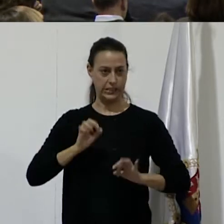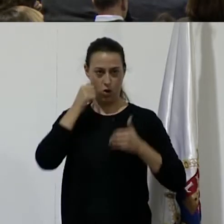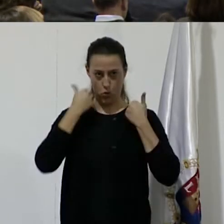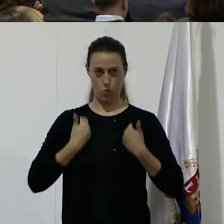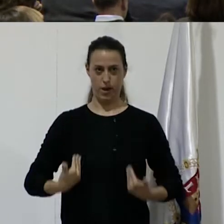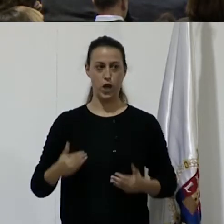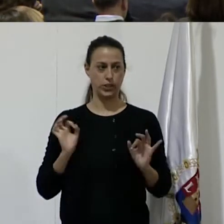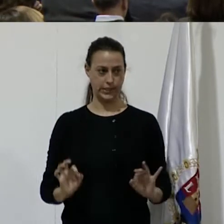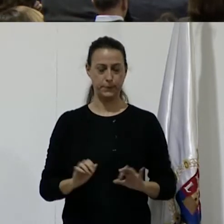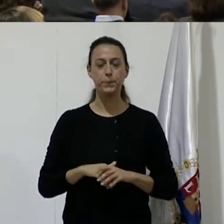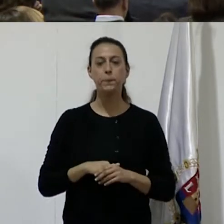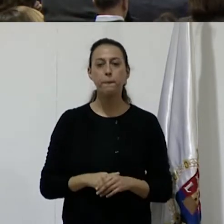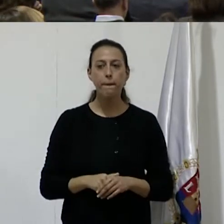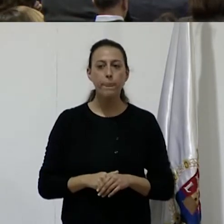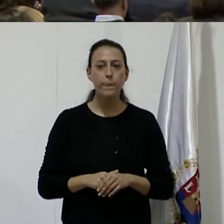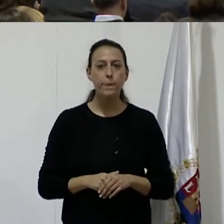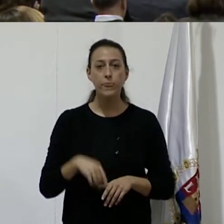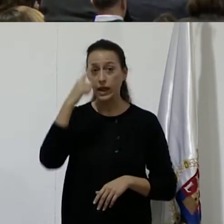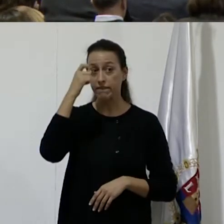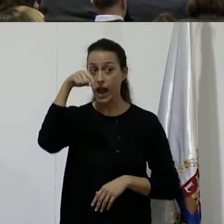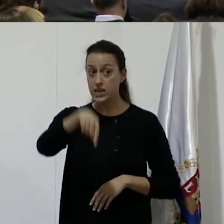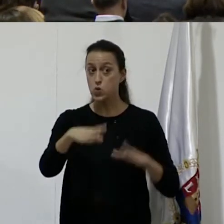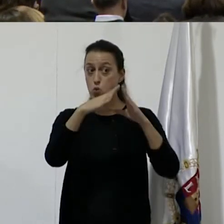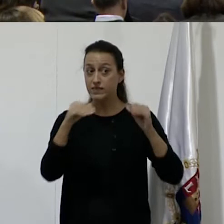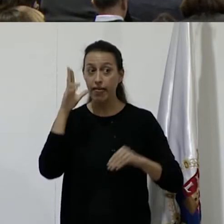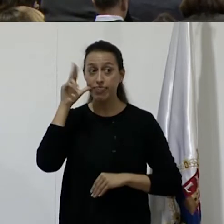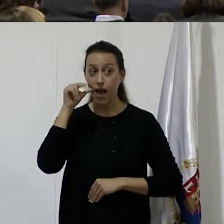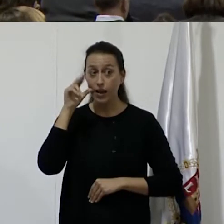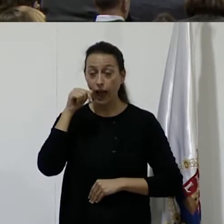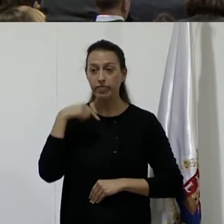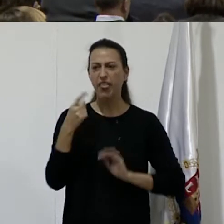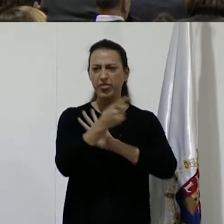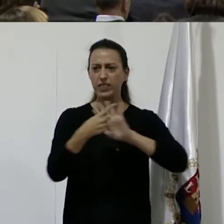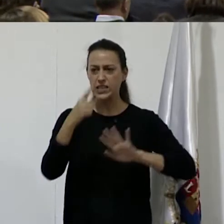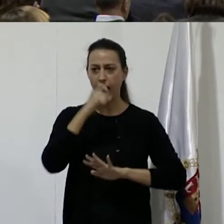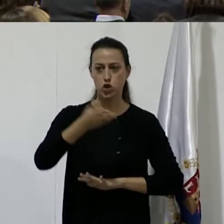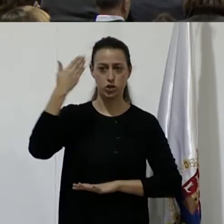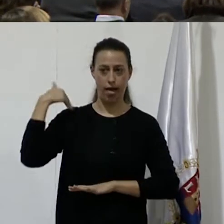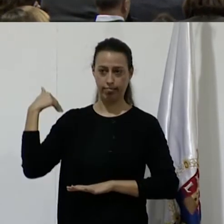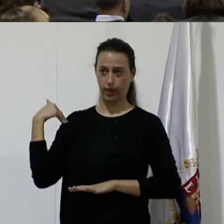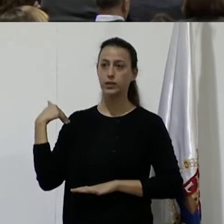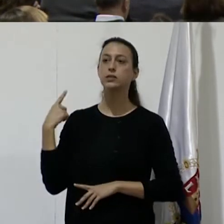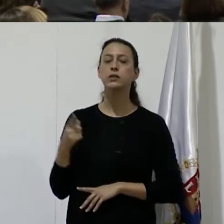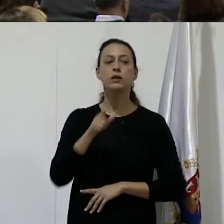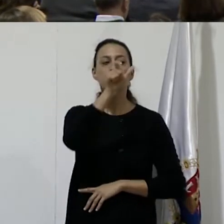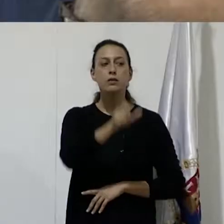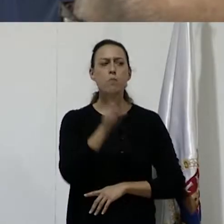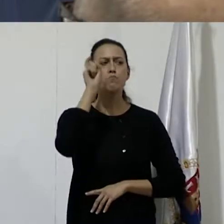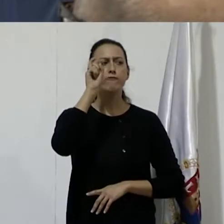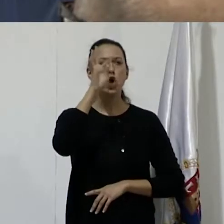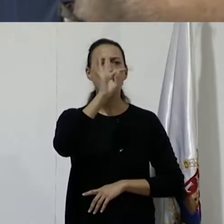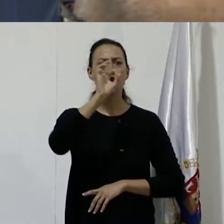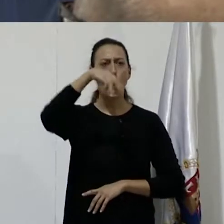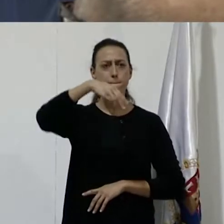textos. En aquest campus, fa 16 anys, el professor Tomás Llorenç Serra, per qui ens reunim